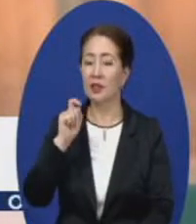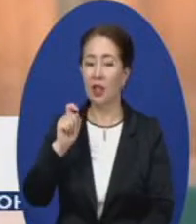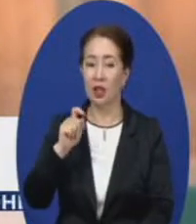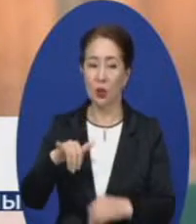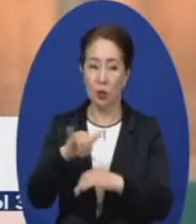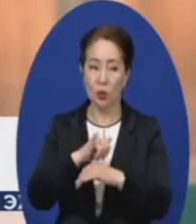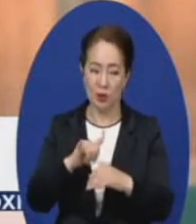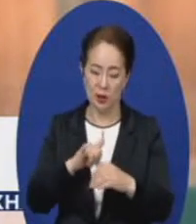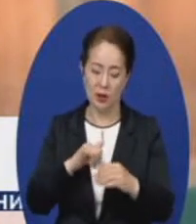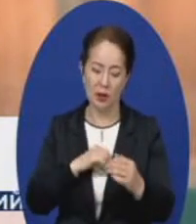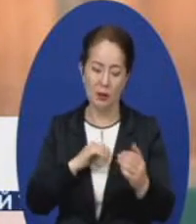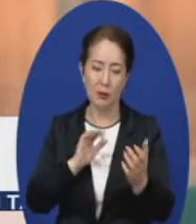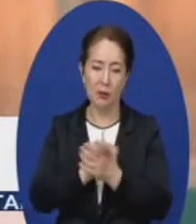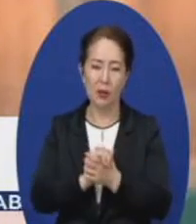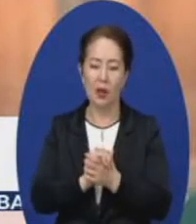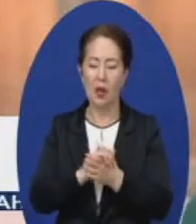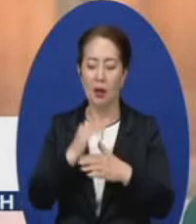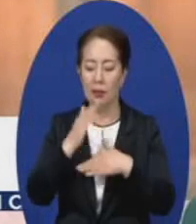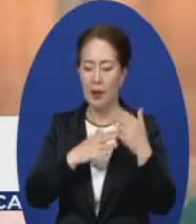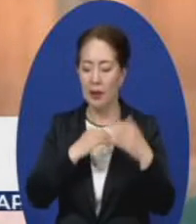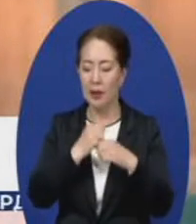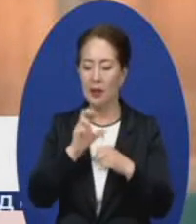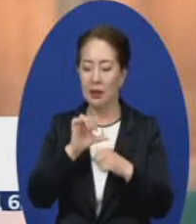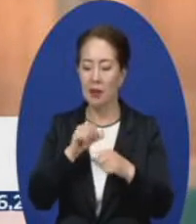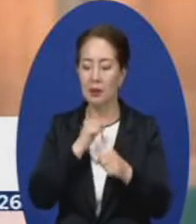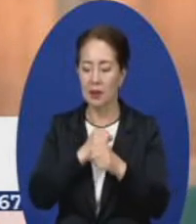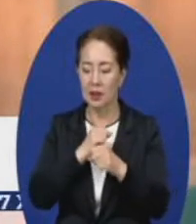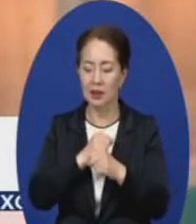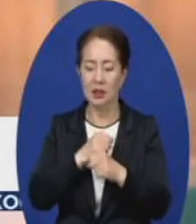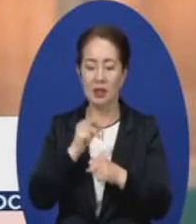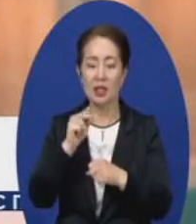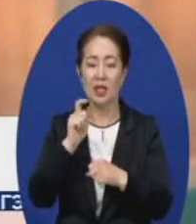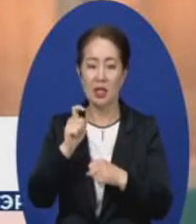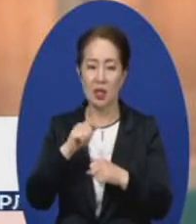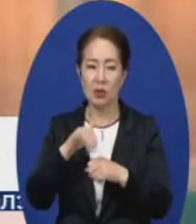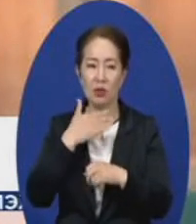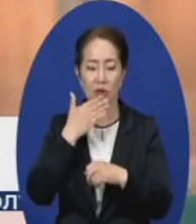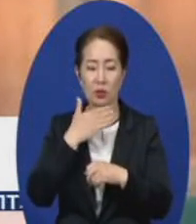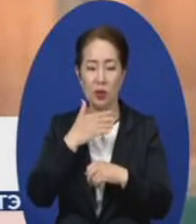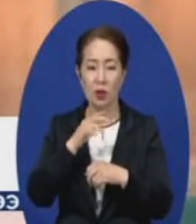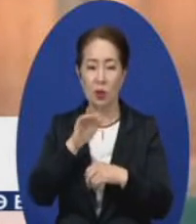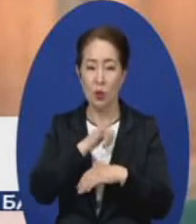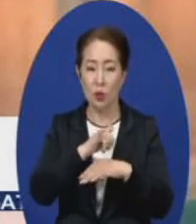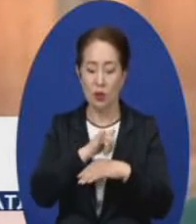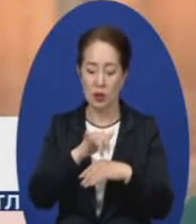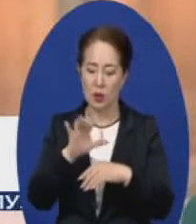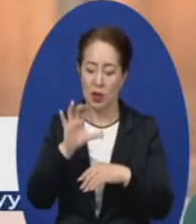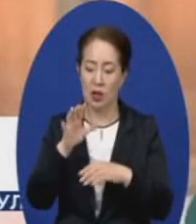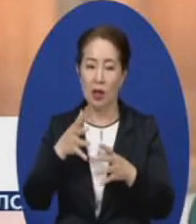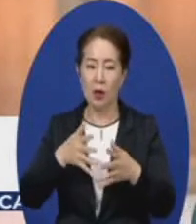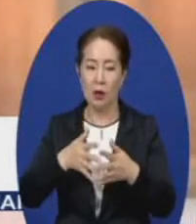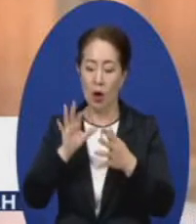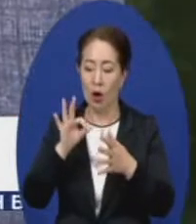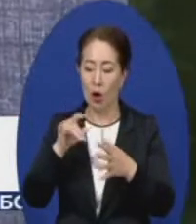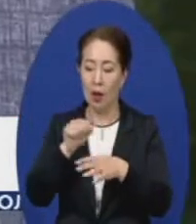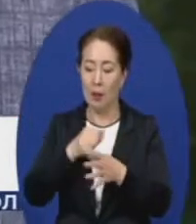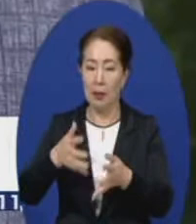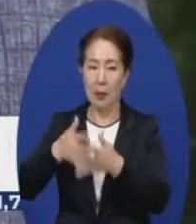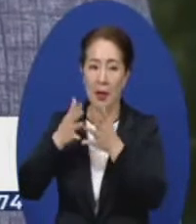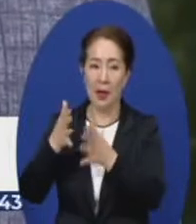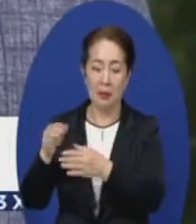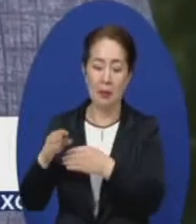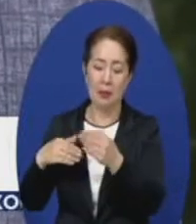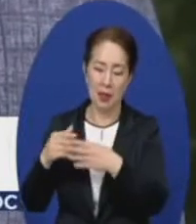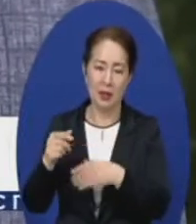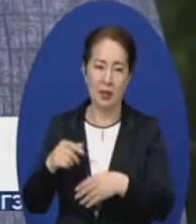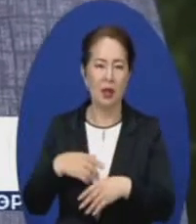Чехостаа бас бид нэр одоо барилгын салбарт хамтарч ажиллаж байгаа. Чайхын Минип гэж бүгд Орхон аймагт орон сууцны хороол барьж байгаа.